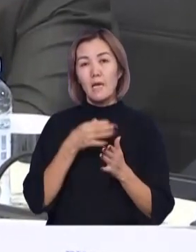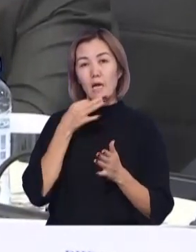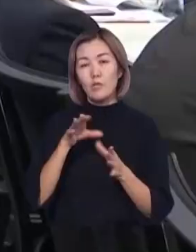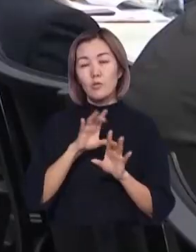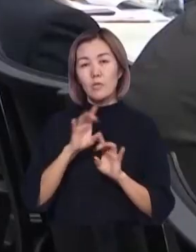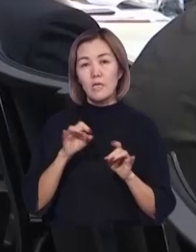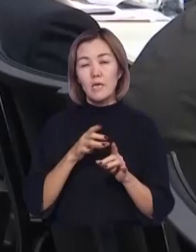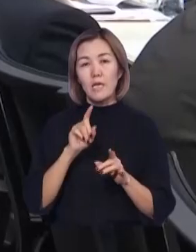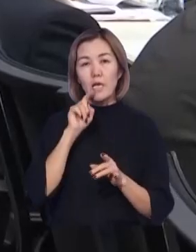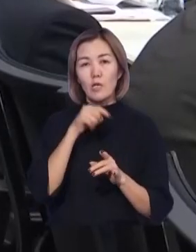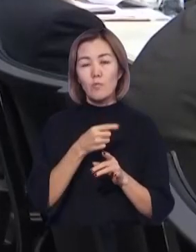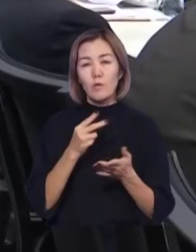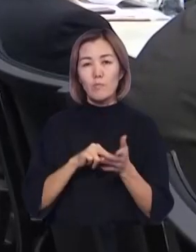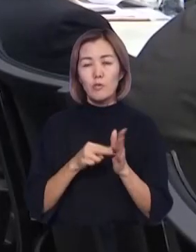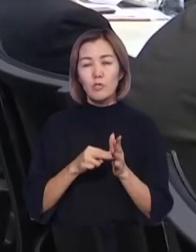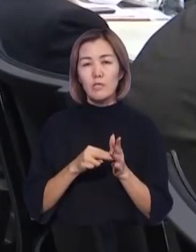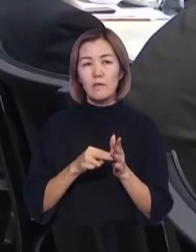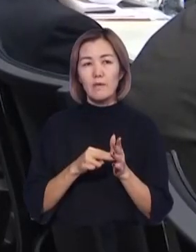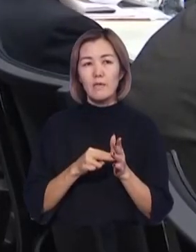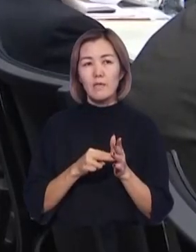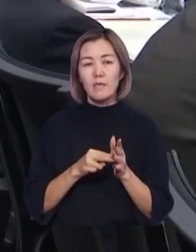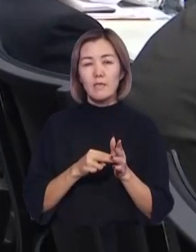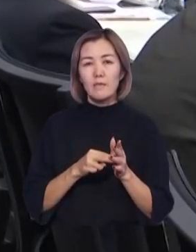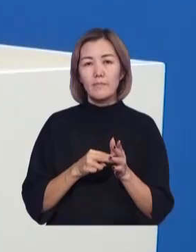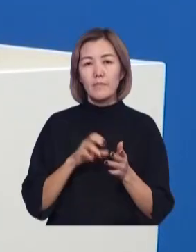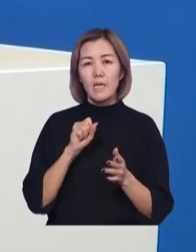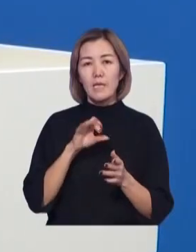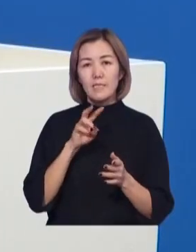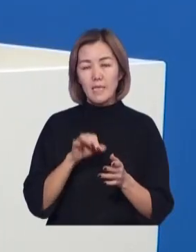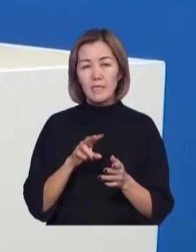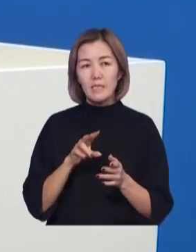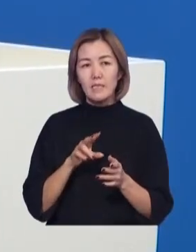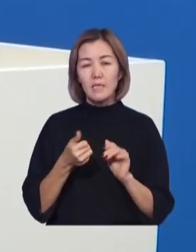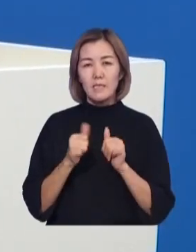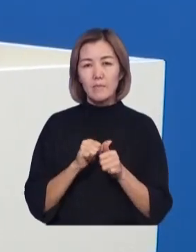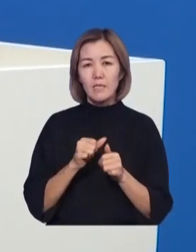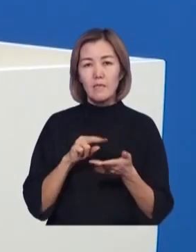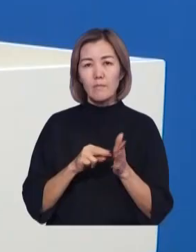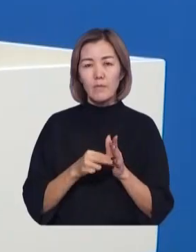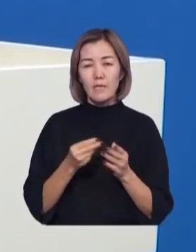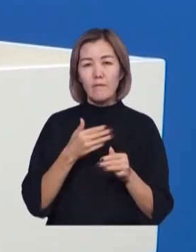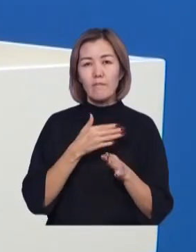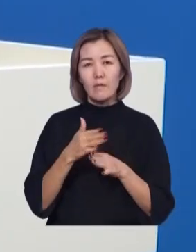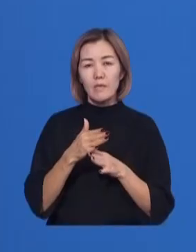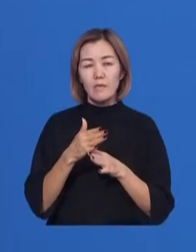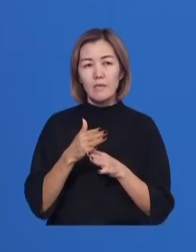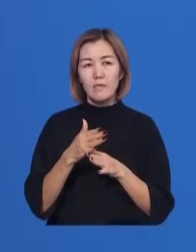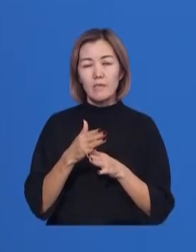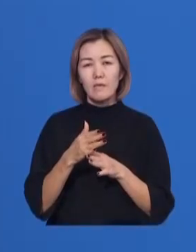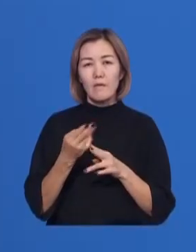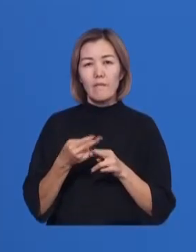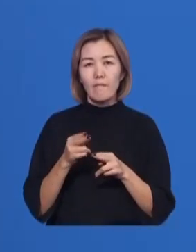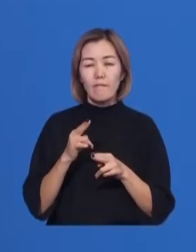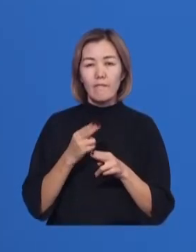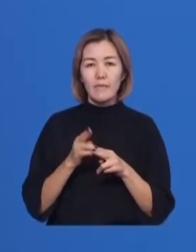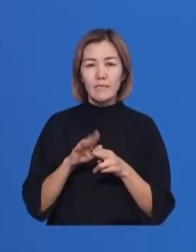управления экономики и бюджетного планирования по словам Аслана Ораза изменения бюджета и финанси произошли в основном в